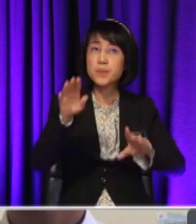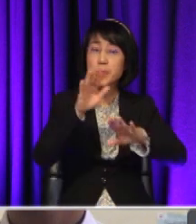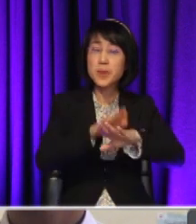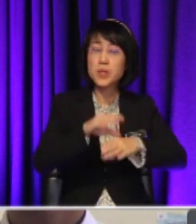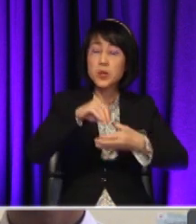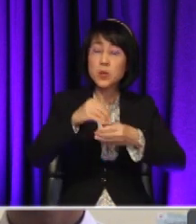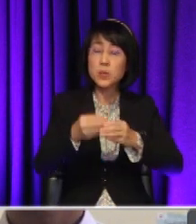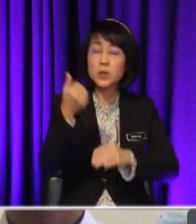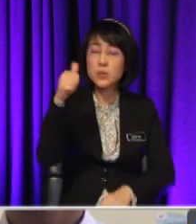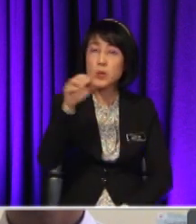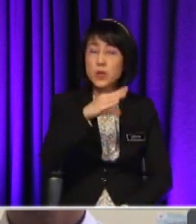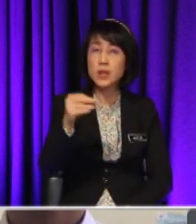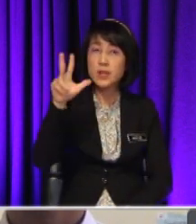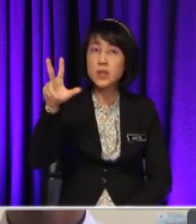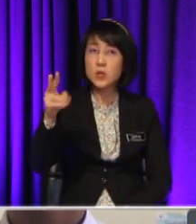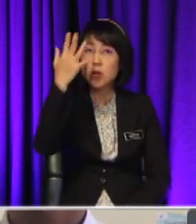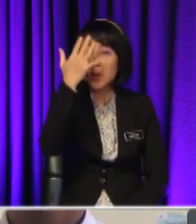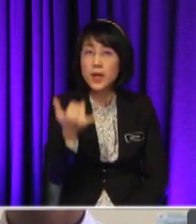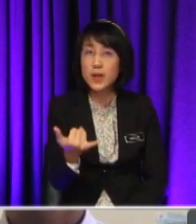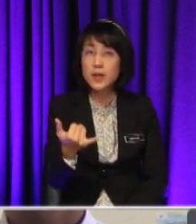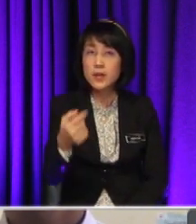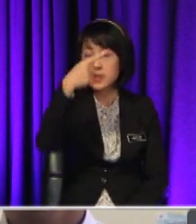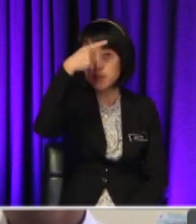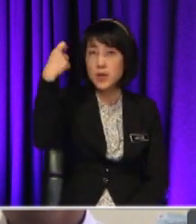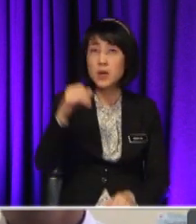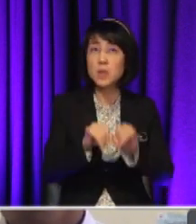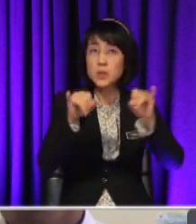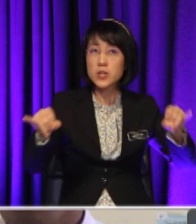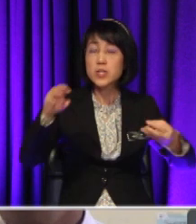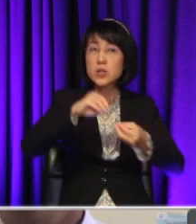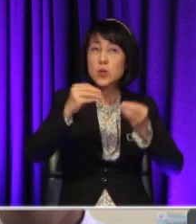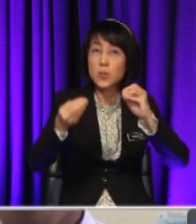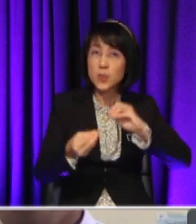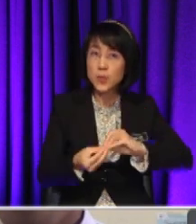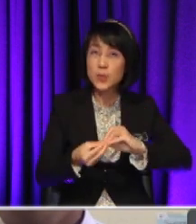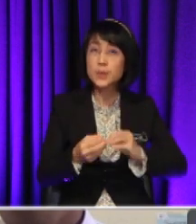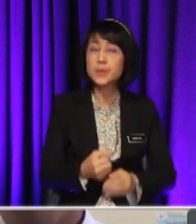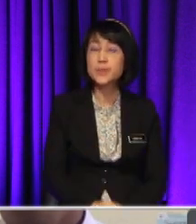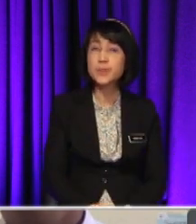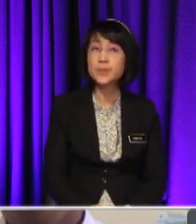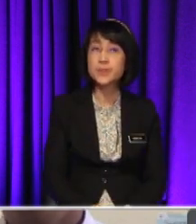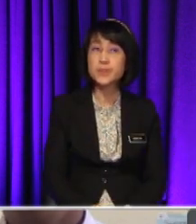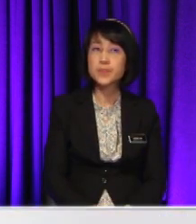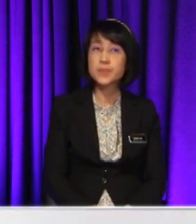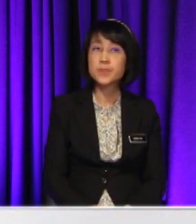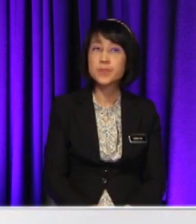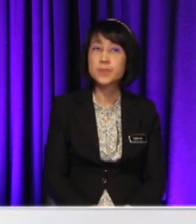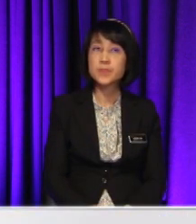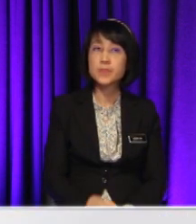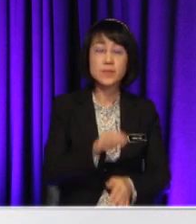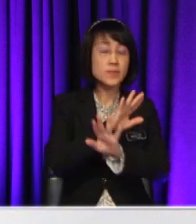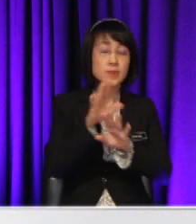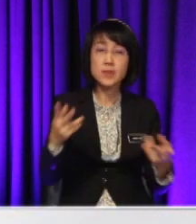10 dan 32 kenapa ya Sebab Dia begini numbuh intinya dan juga